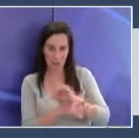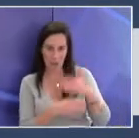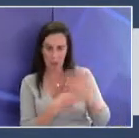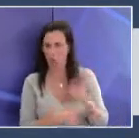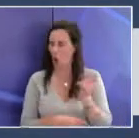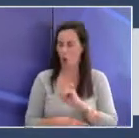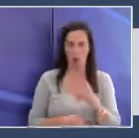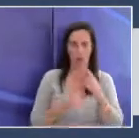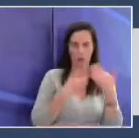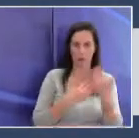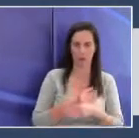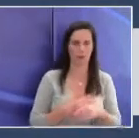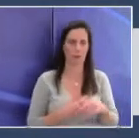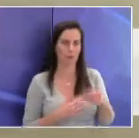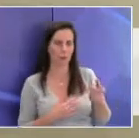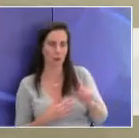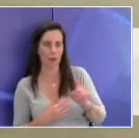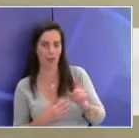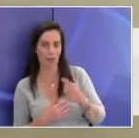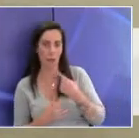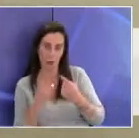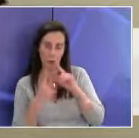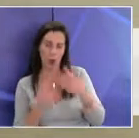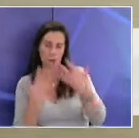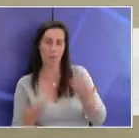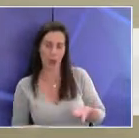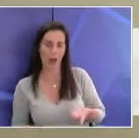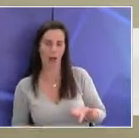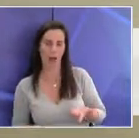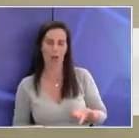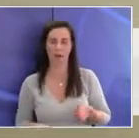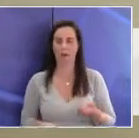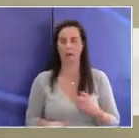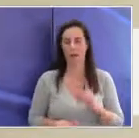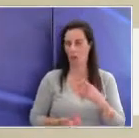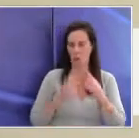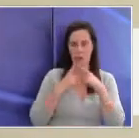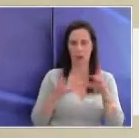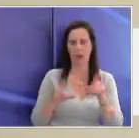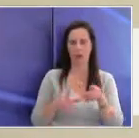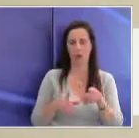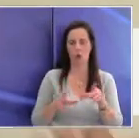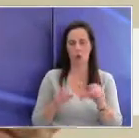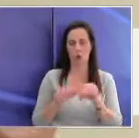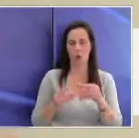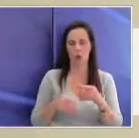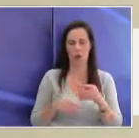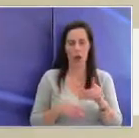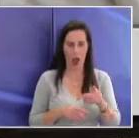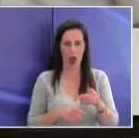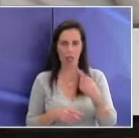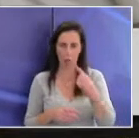דיברתי איתו. אם הוא היה מדבר איתו, הוא בטח לא היה מגלה את זה ככה. אבל לא דיברתי איתו בזמן האחרון. אבל אתה קורא